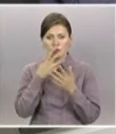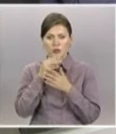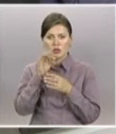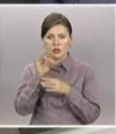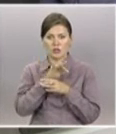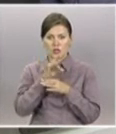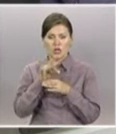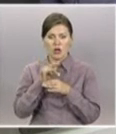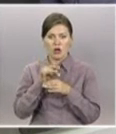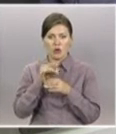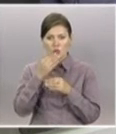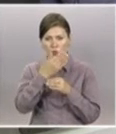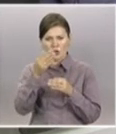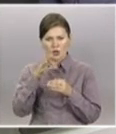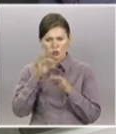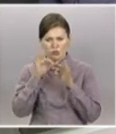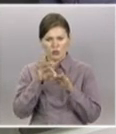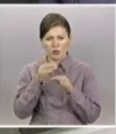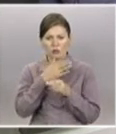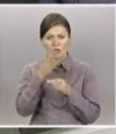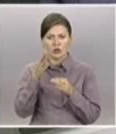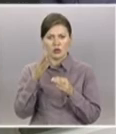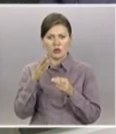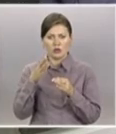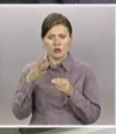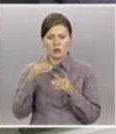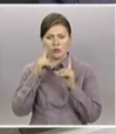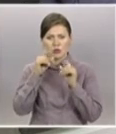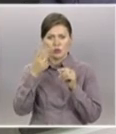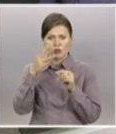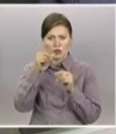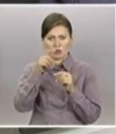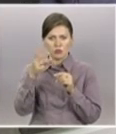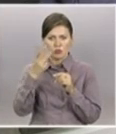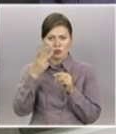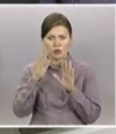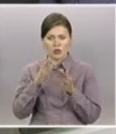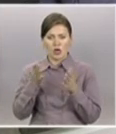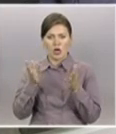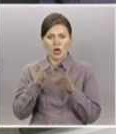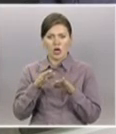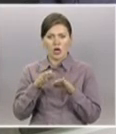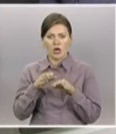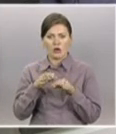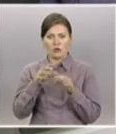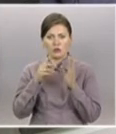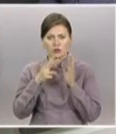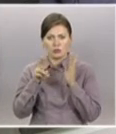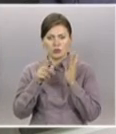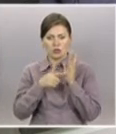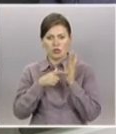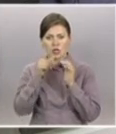рәсімдері бар өтетін. Сол рәсімдерін өткізуге біз барған 30 адамның үшеуіміз ғана қалдық та, қалған 27